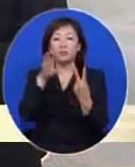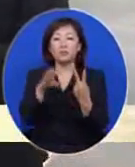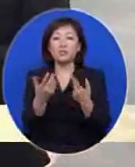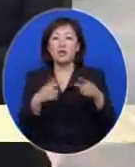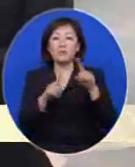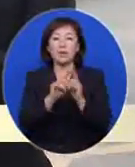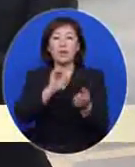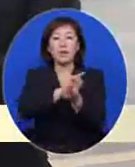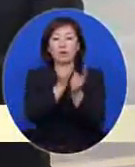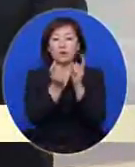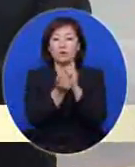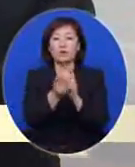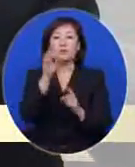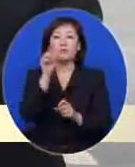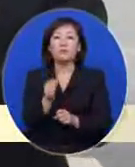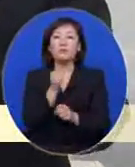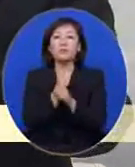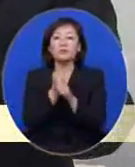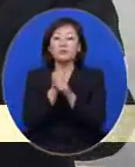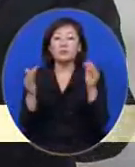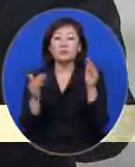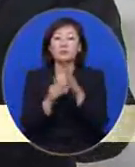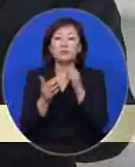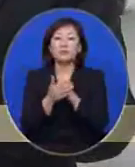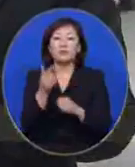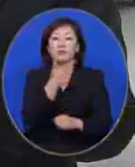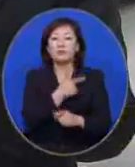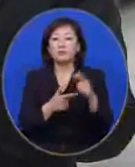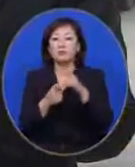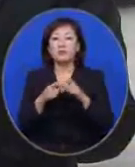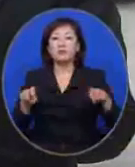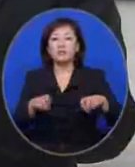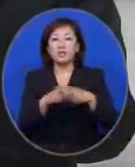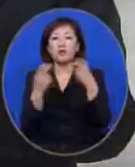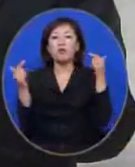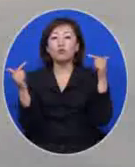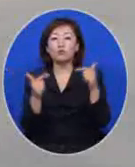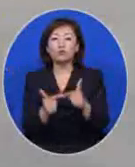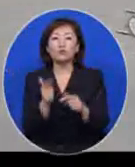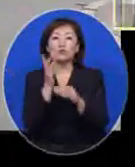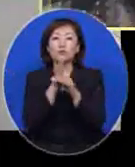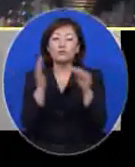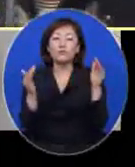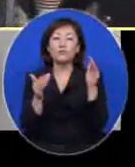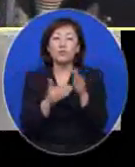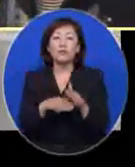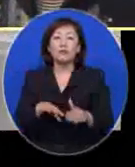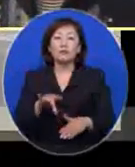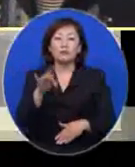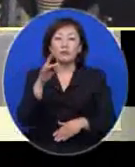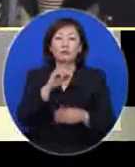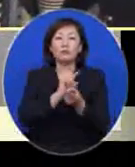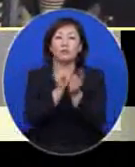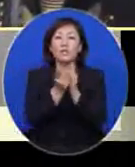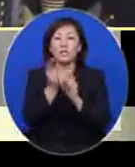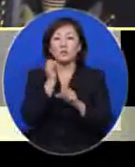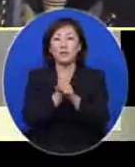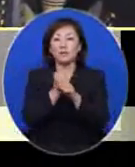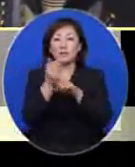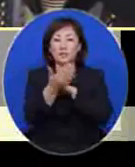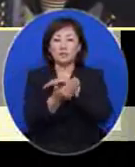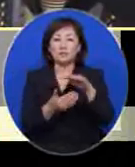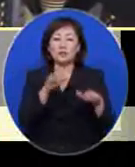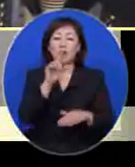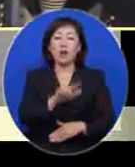12곳에도 회전 교차로를 설치했는데 역시 교통 흐름은 빨라지고 사고는 줄었습니다. 설치하기 전에는 사고가